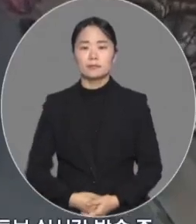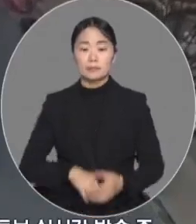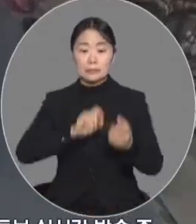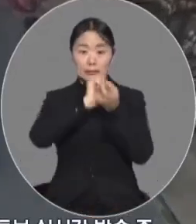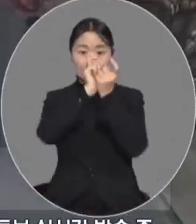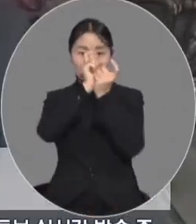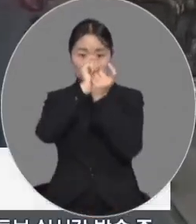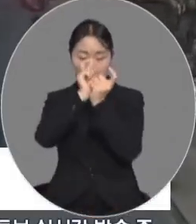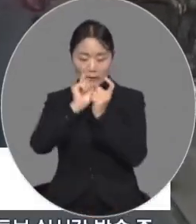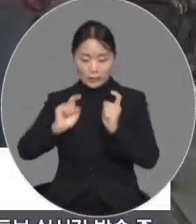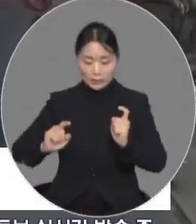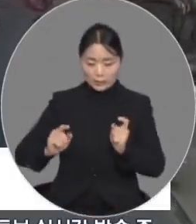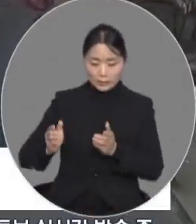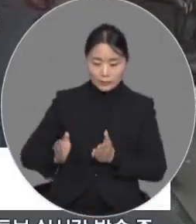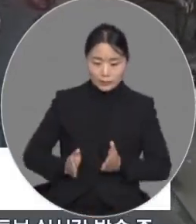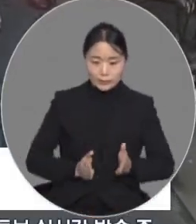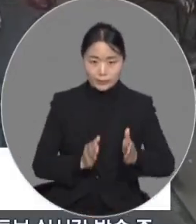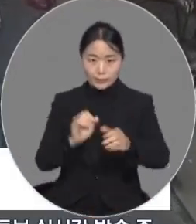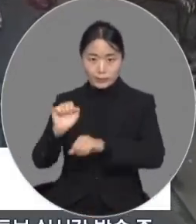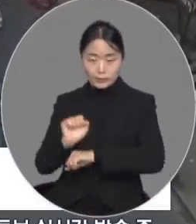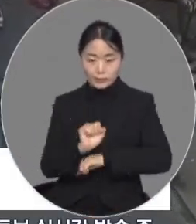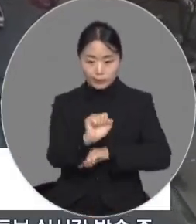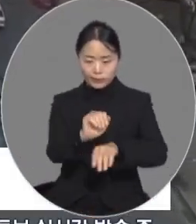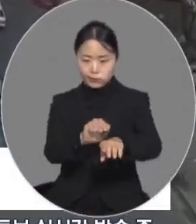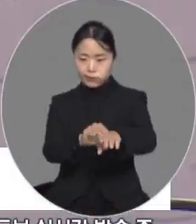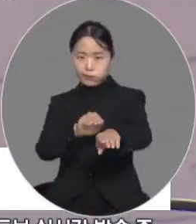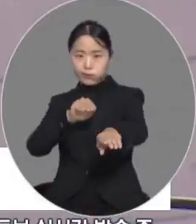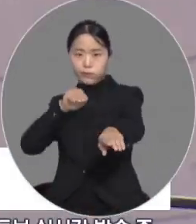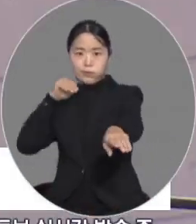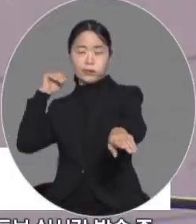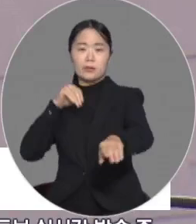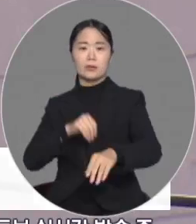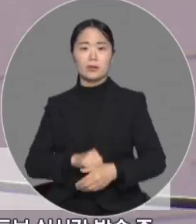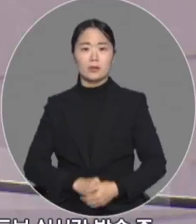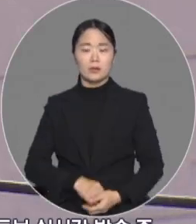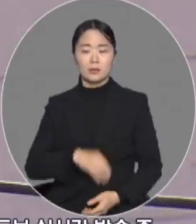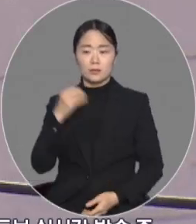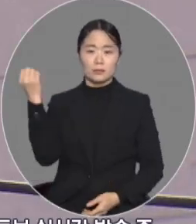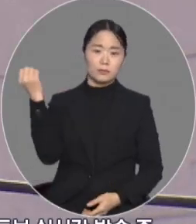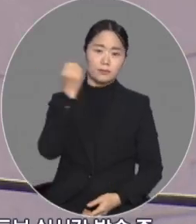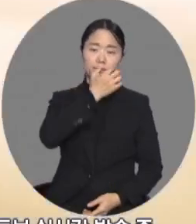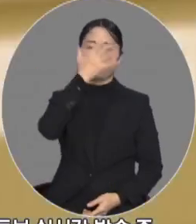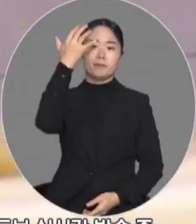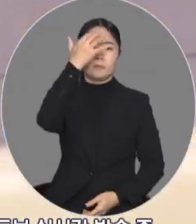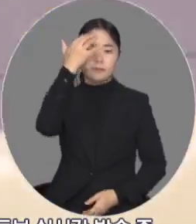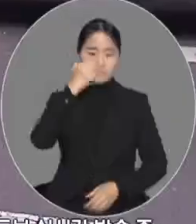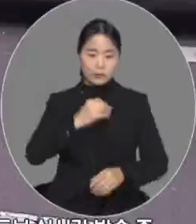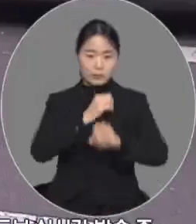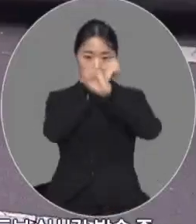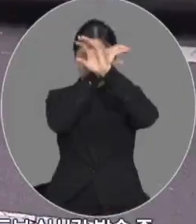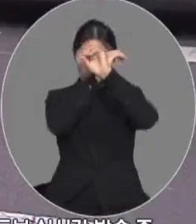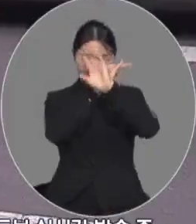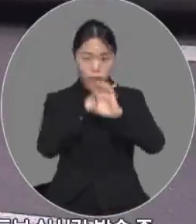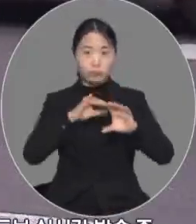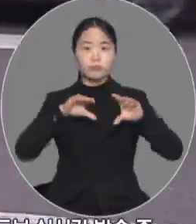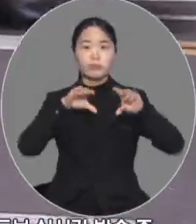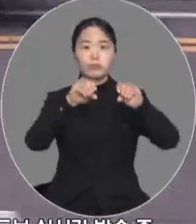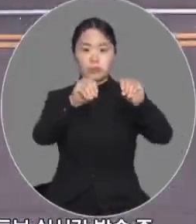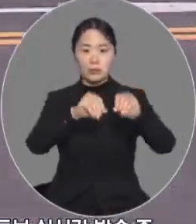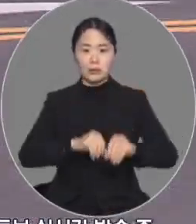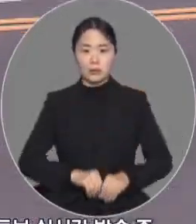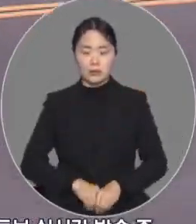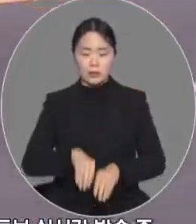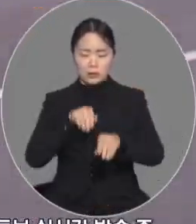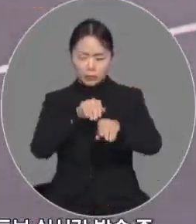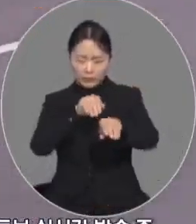공업타운 로터리 진입도로가 차량들로 꽉 막혔습니다. 갑작스러운 정전으로 신호기 작동이 멈추면서 큰